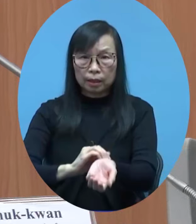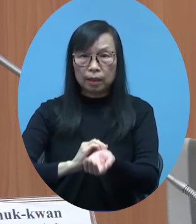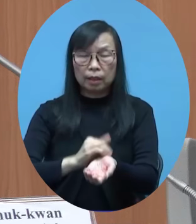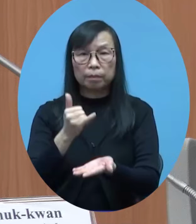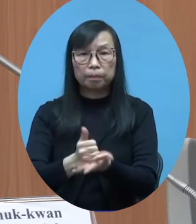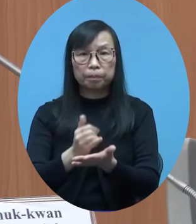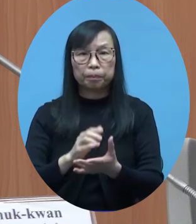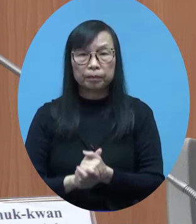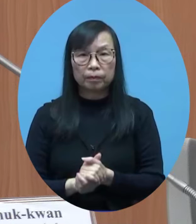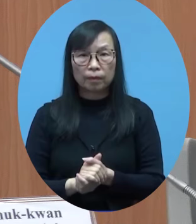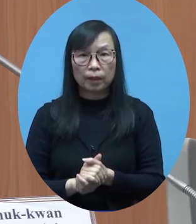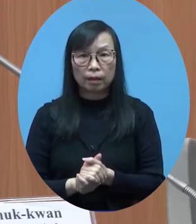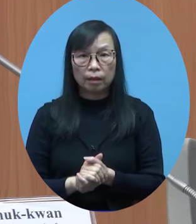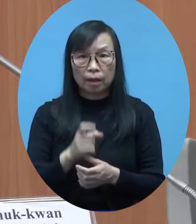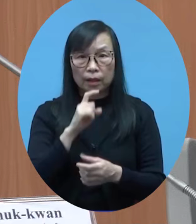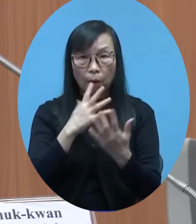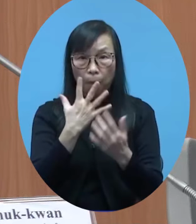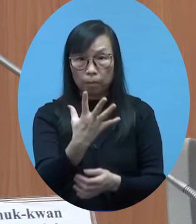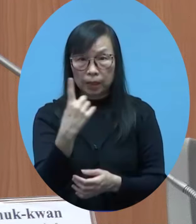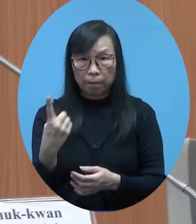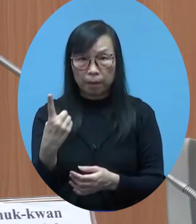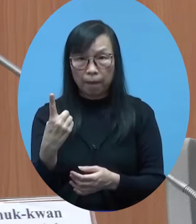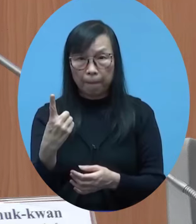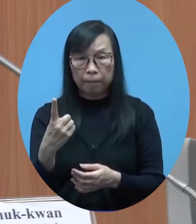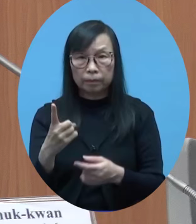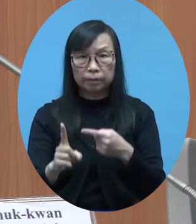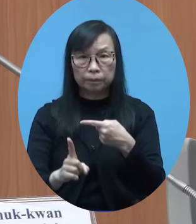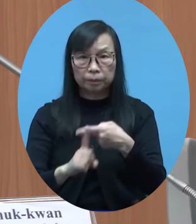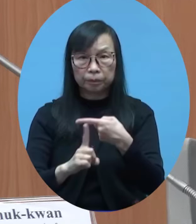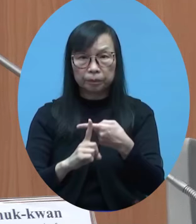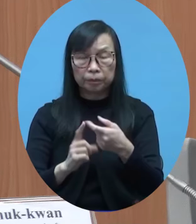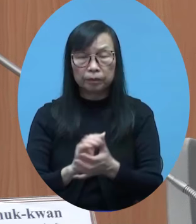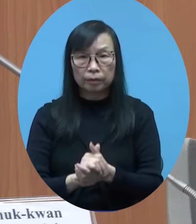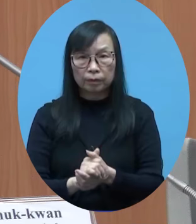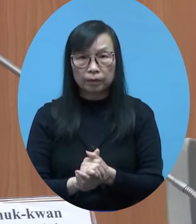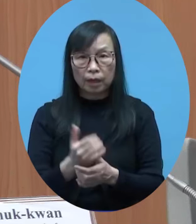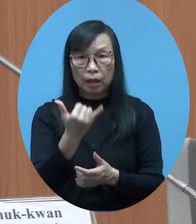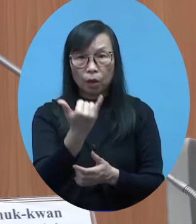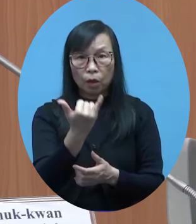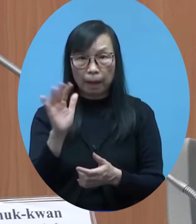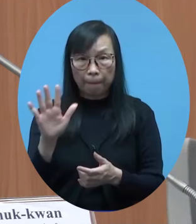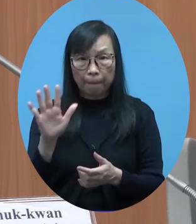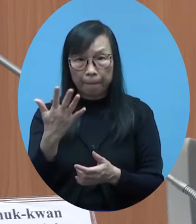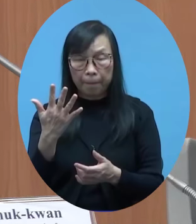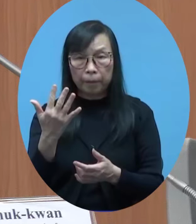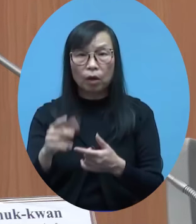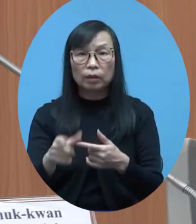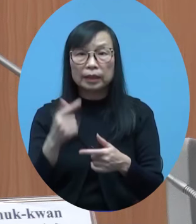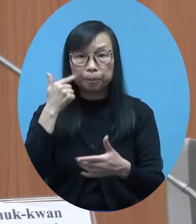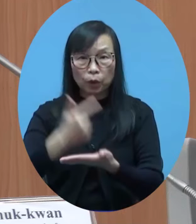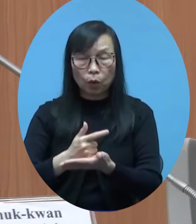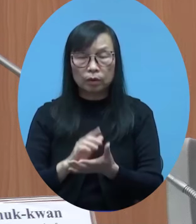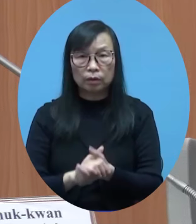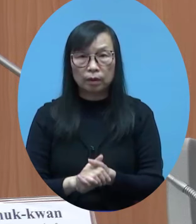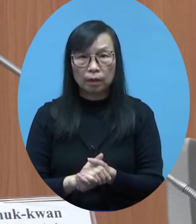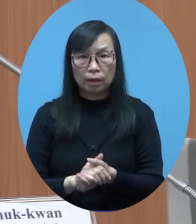診。咁其中咧有51位病人情況係危殆，65位病人情況係嚴重，